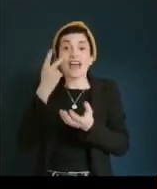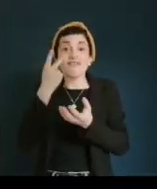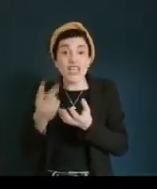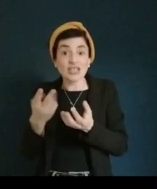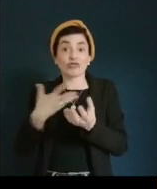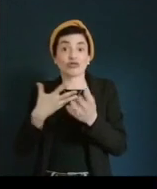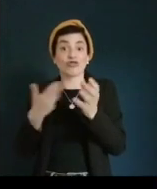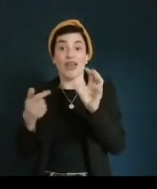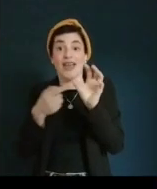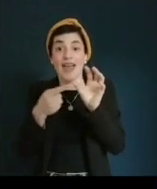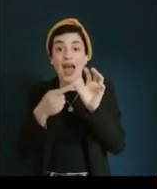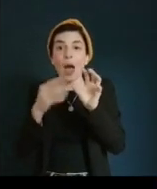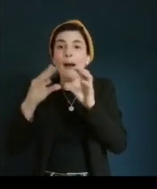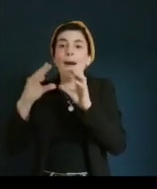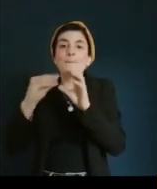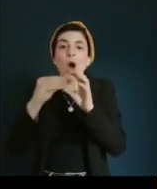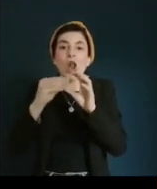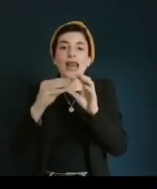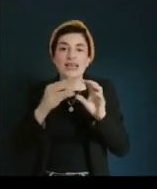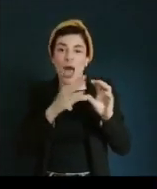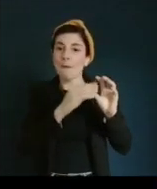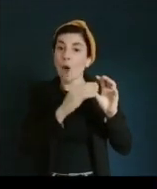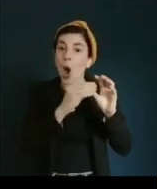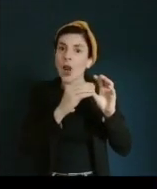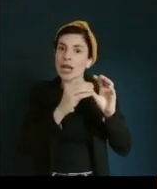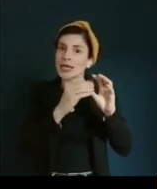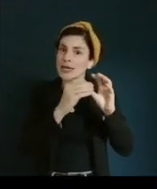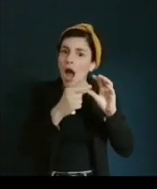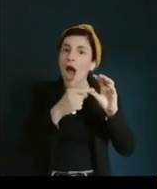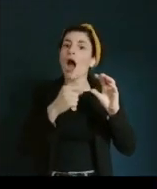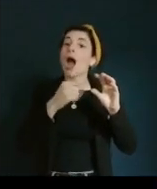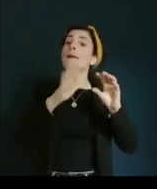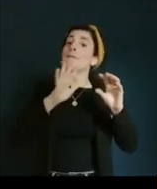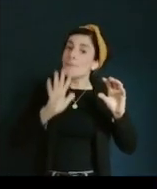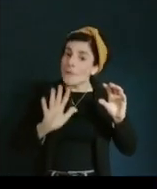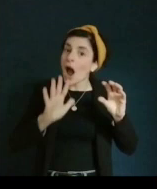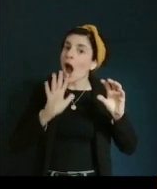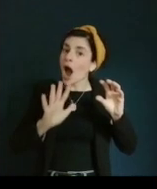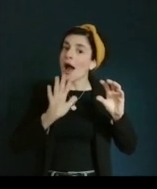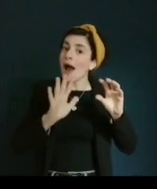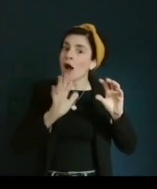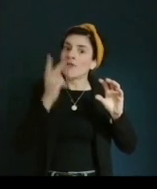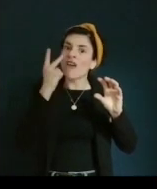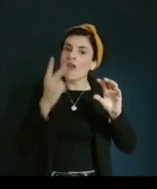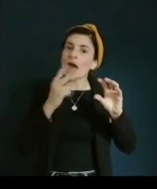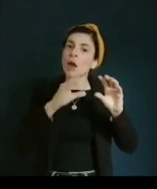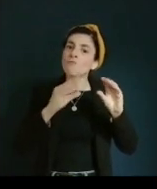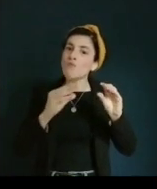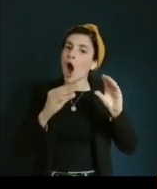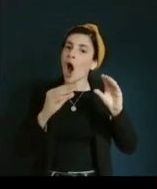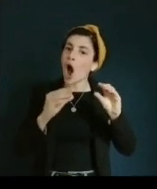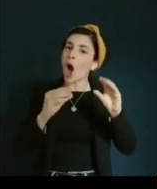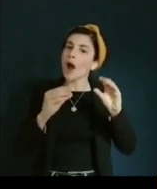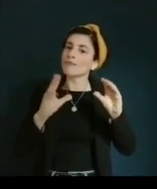vedete, c'è questa mollica molto compatta, però allo stesso tempo, come vedete,